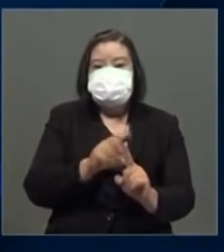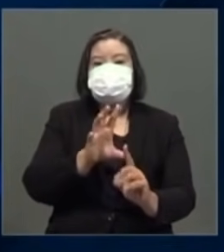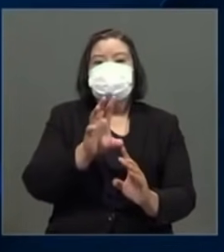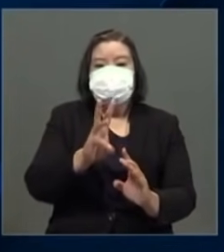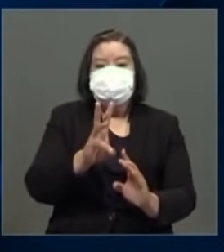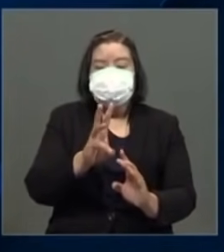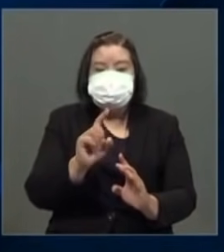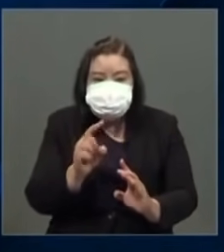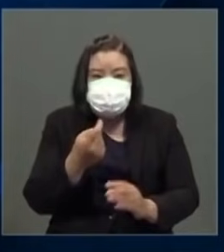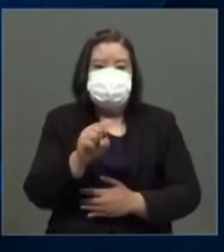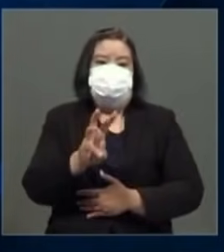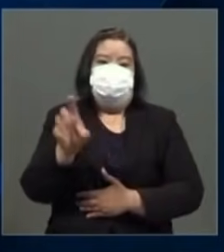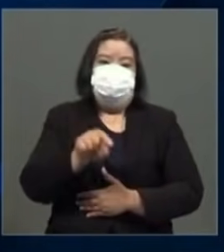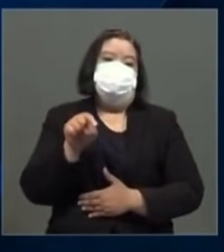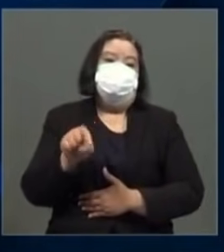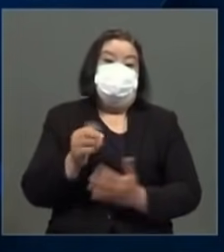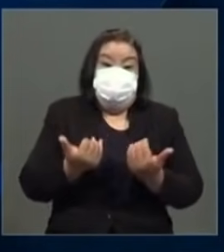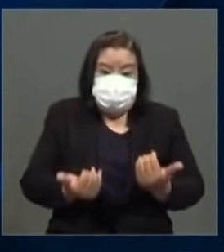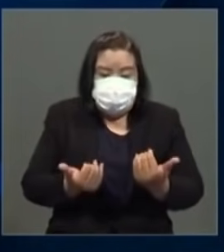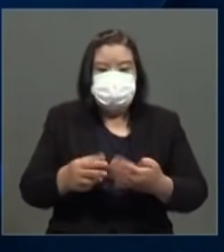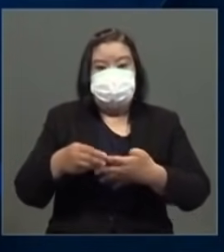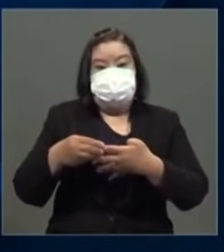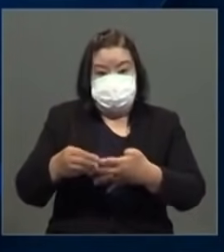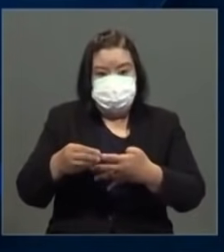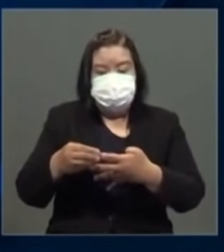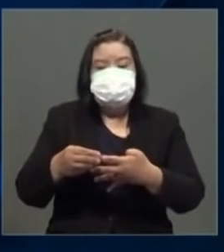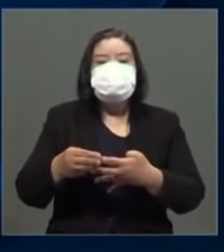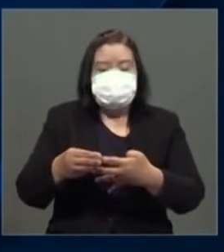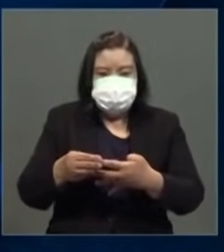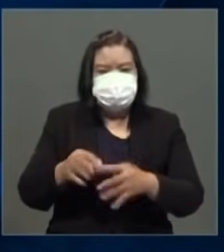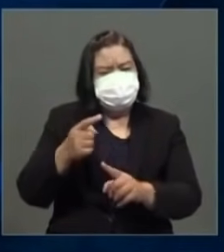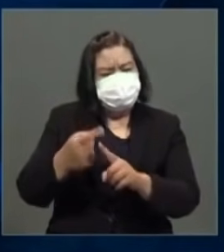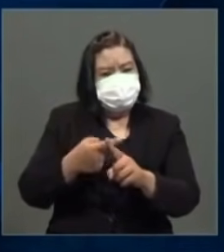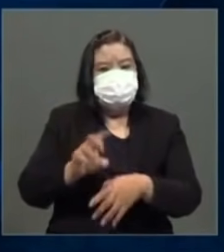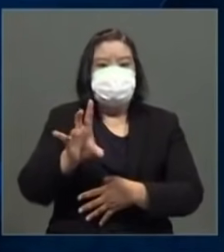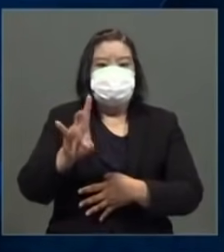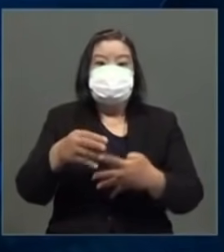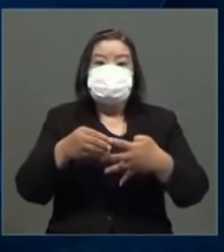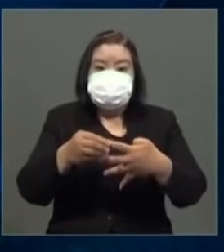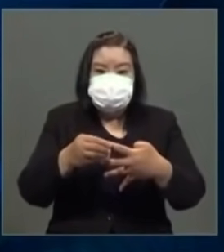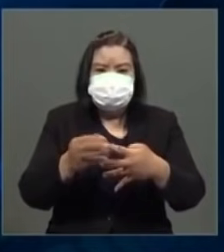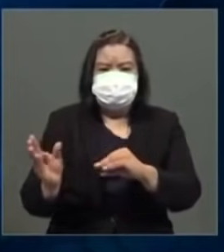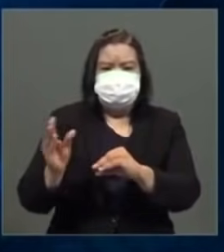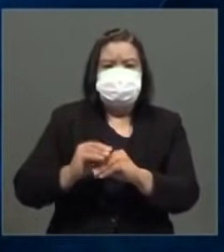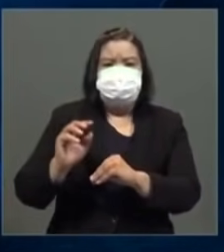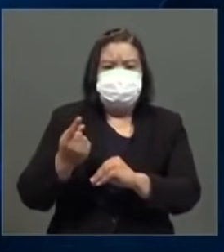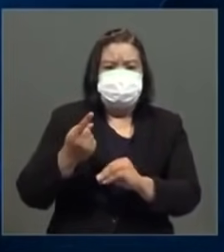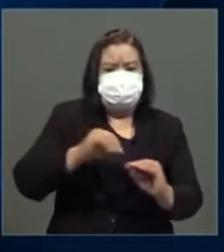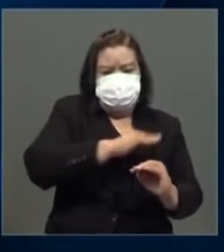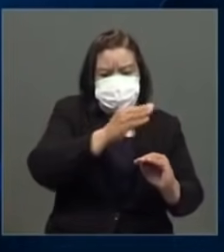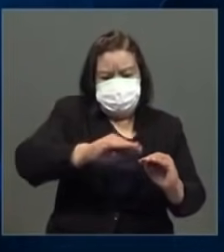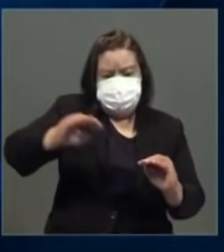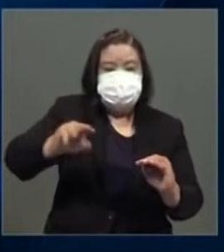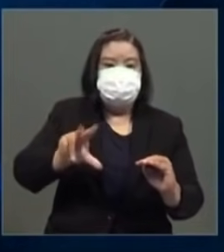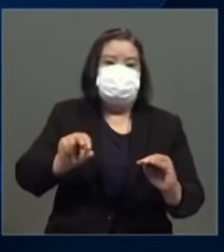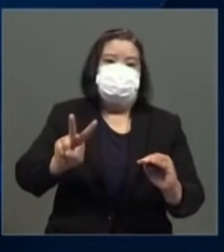อ 16% พอมาต้นเดือนปลายเดือนมิถุนาต้นเดือนกรกฎาขึ้นมาเป็น 32%นะครับประมาณ